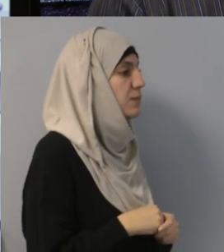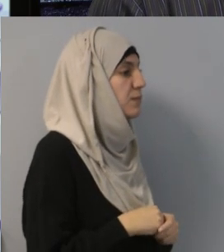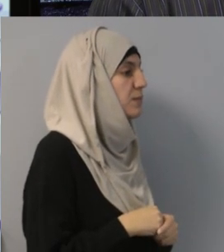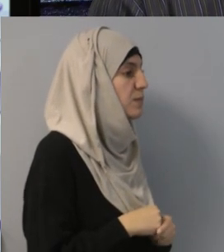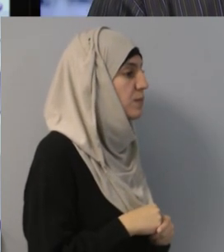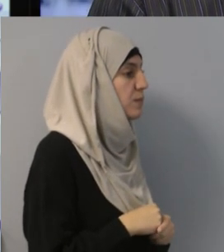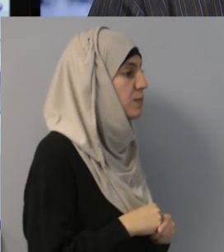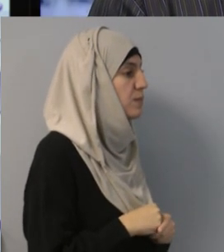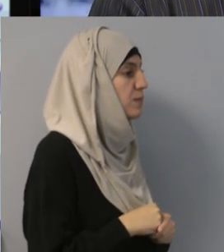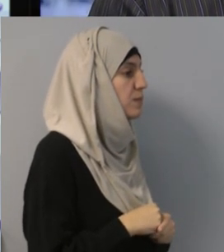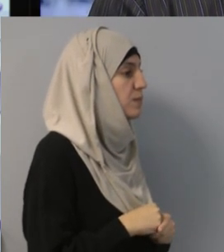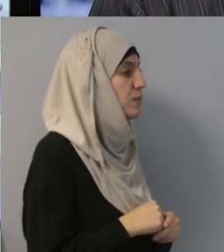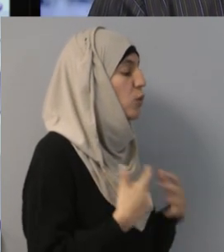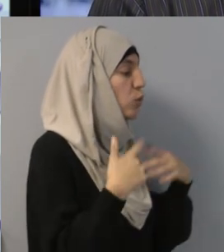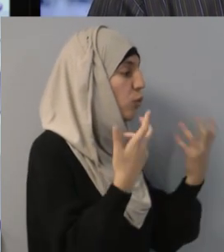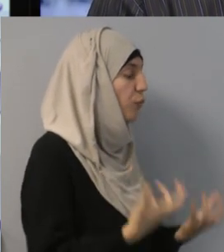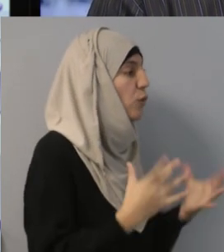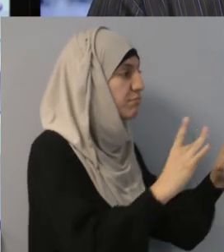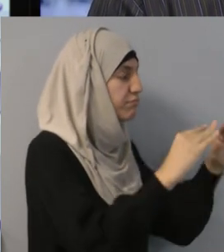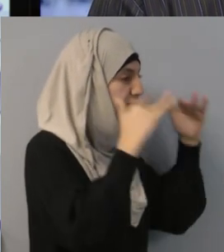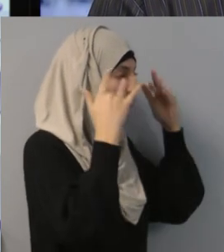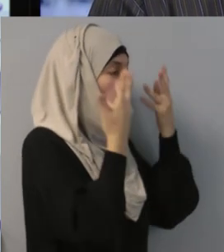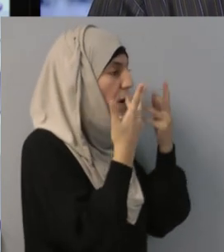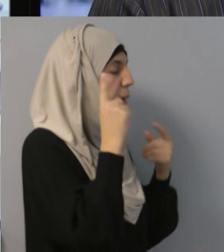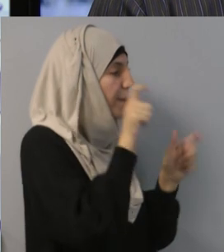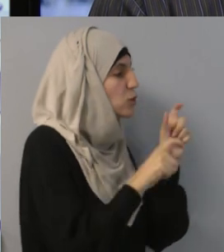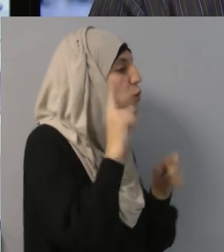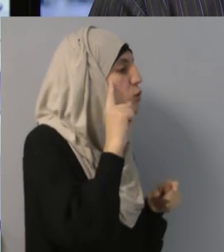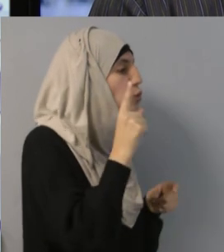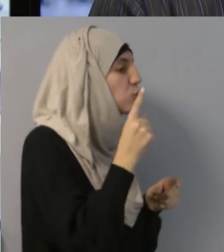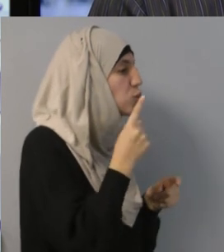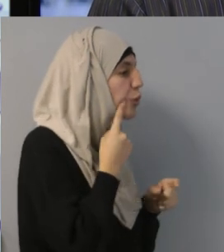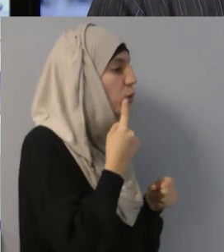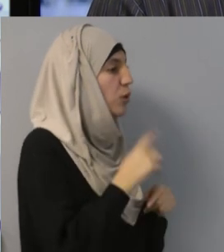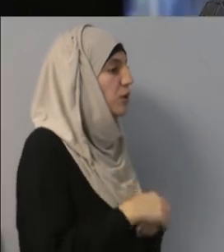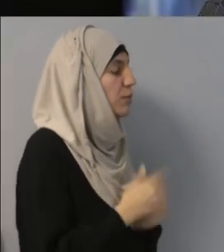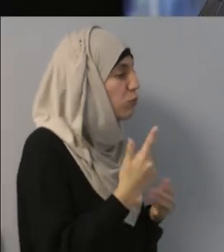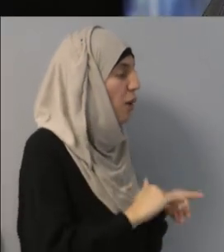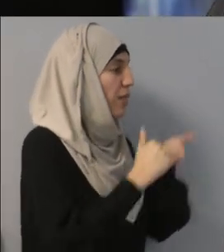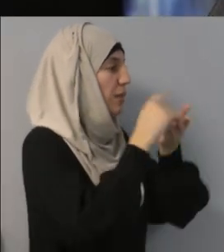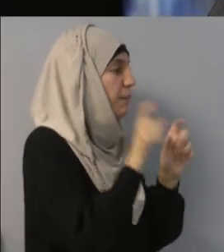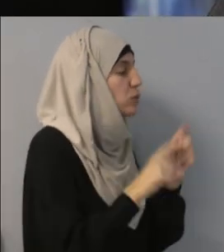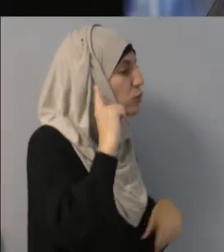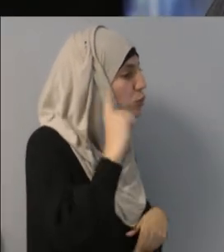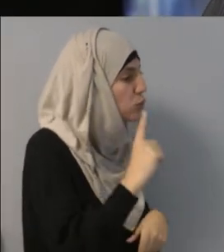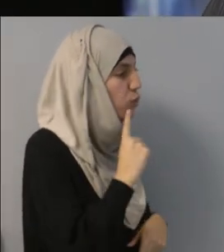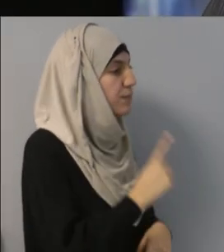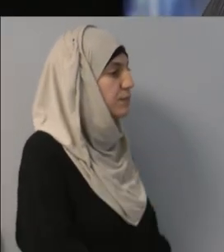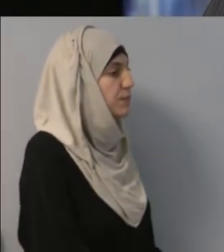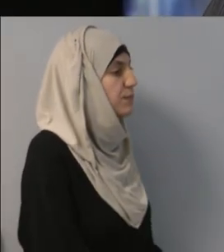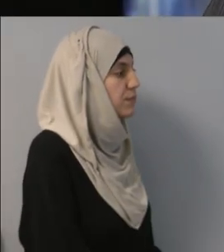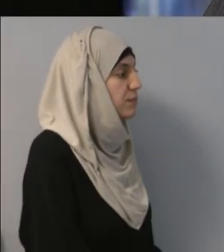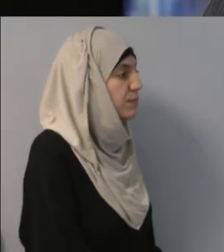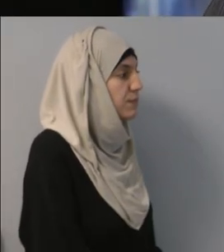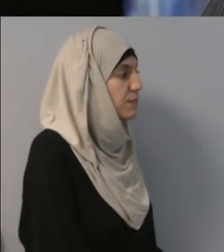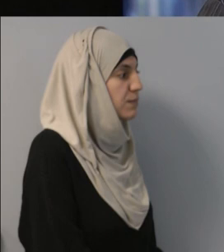nécessité de dire, ben voilà, nous on veut sensibiliser les personnes sourdes à ce qu'on fait. Oui. Et pour ça, ça passe par de la traduction. Et puis ça reste une responsabilité aussi qui